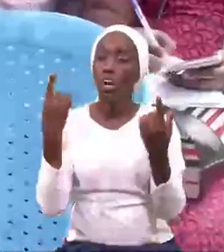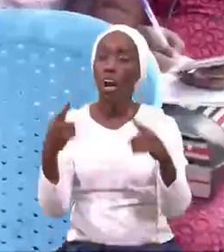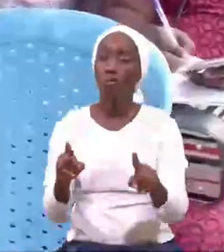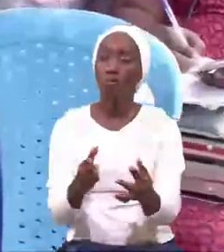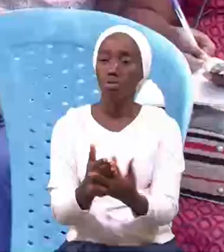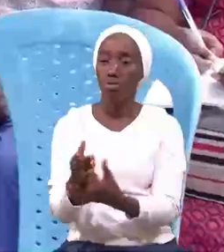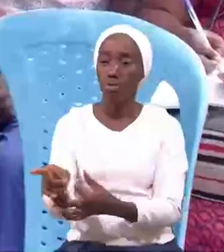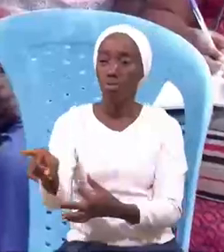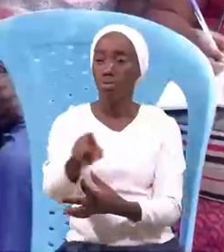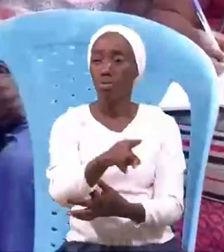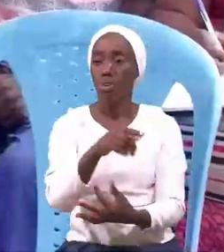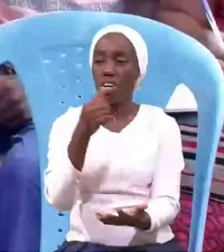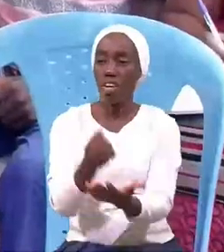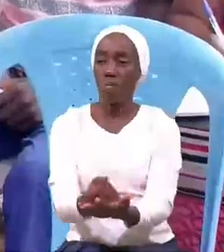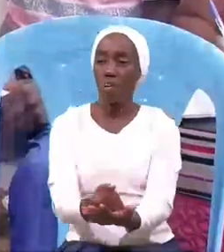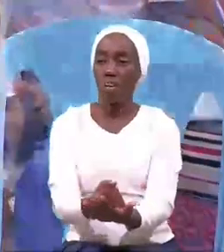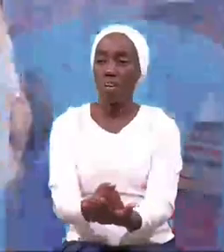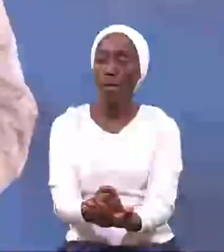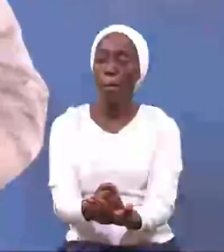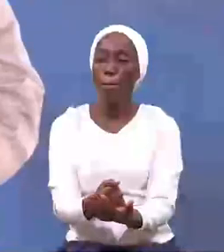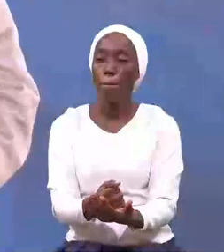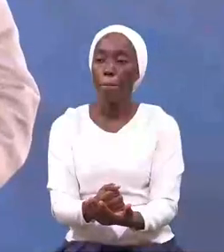saisis ce privilège, de grandes choses vont se produire.